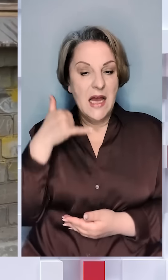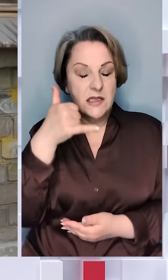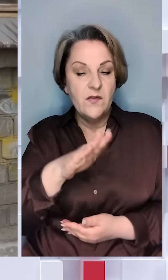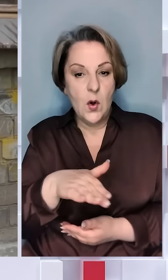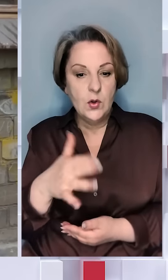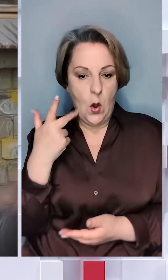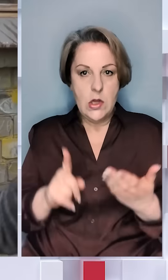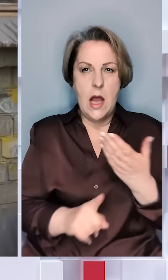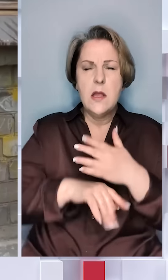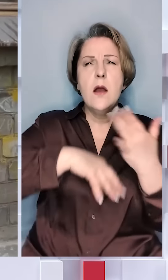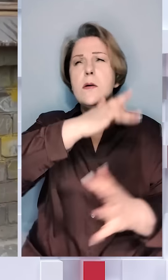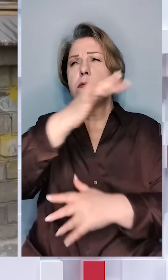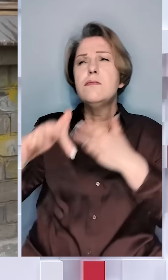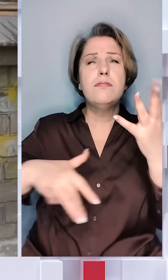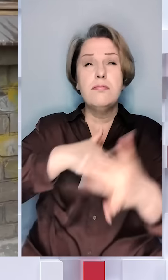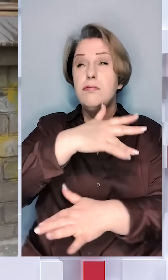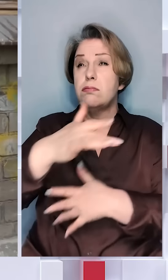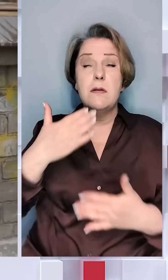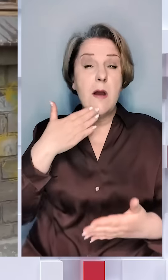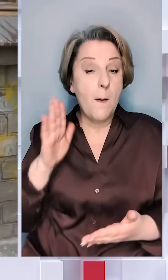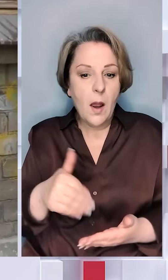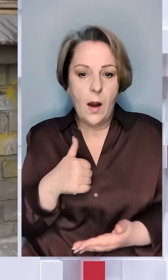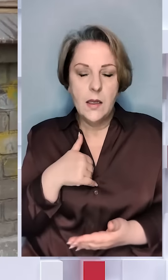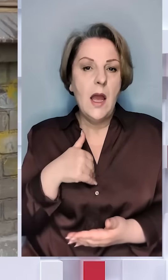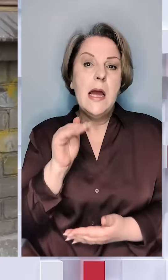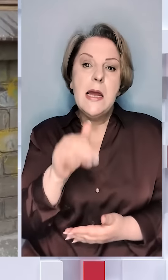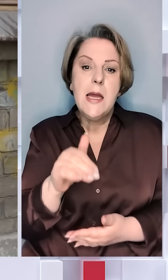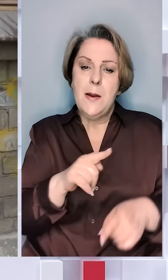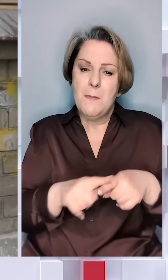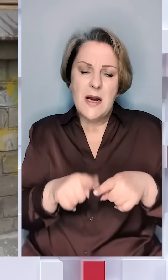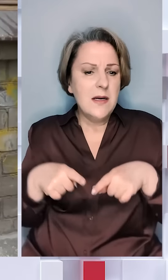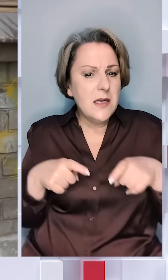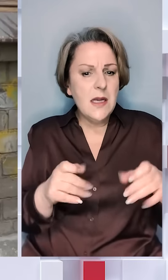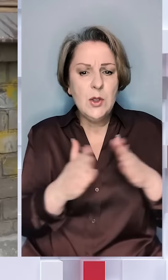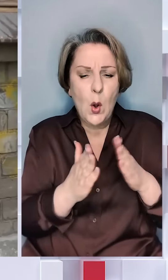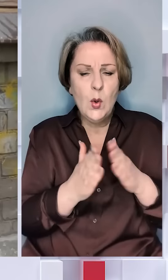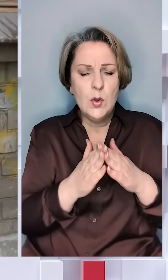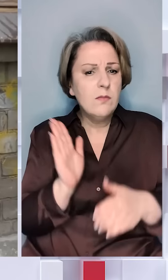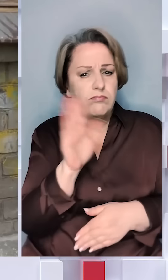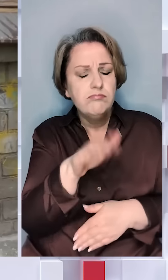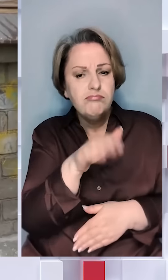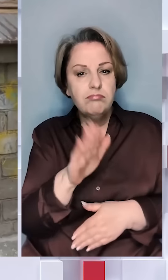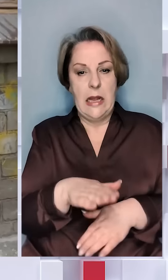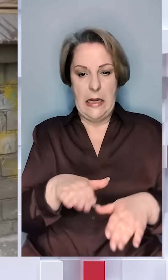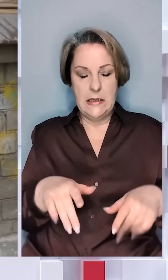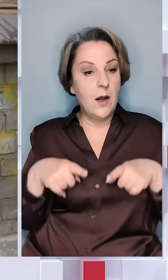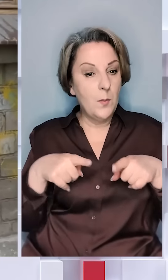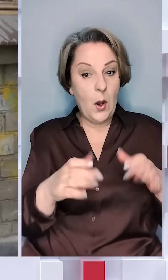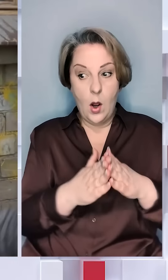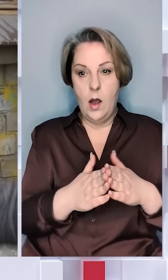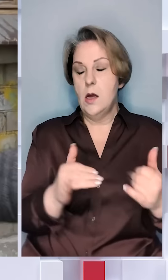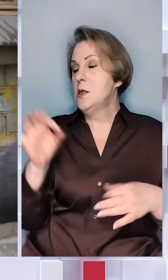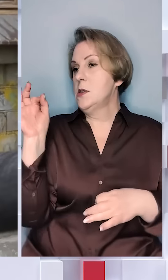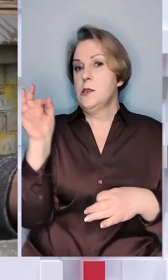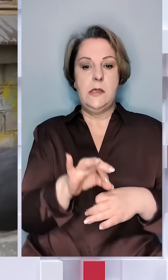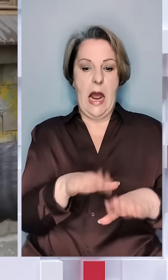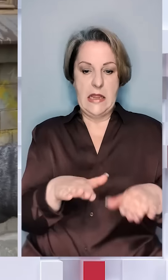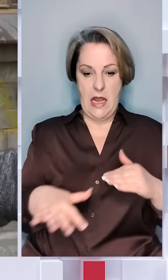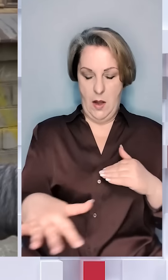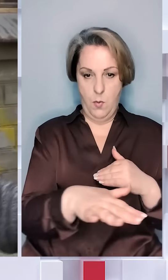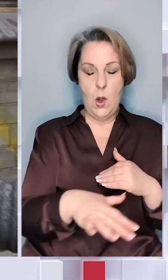я їм дзвоню, коли почався ось цей армагеддон. Я кажу, бігіть бігом додому. Вот, они домой забежали. И вот тут как раз